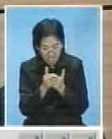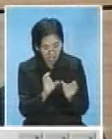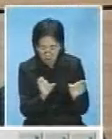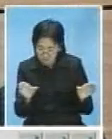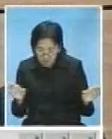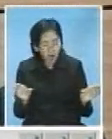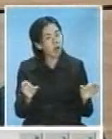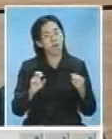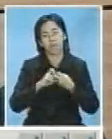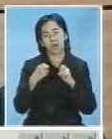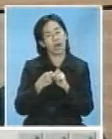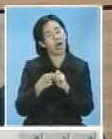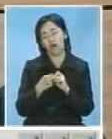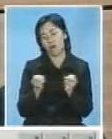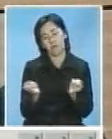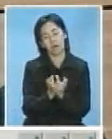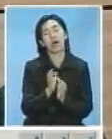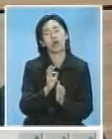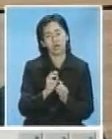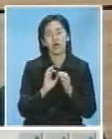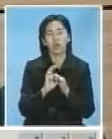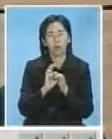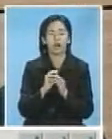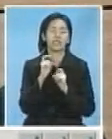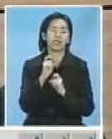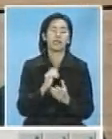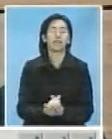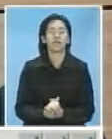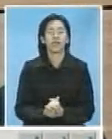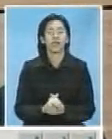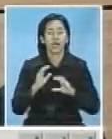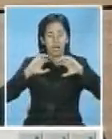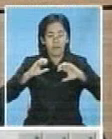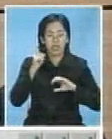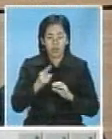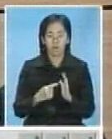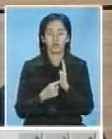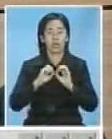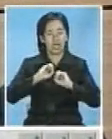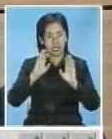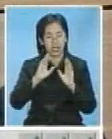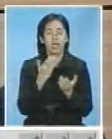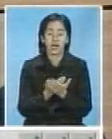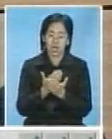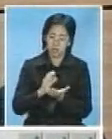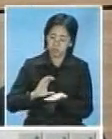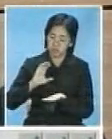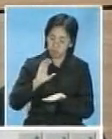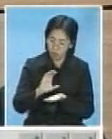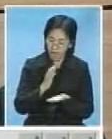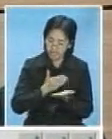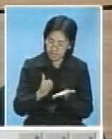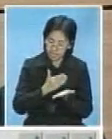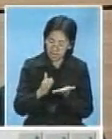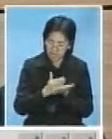นะคะเพราะฉะนั้นกราบเรียนท่านด้วยค่ะว่ารัฐบาลเนี่ยต้องแสดงให้เห็นความคุ้มค่าและก็ประสิทธิภาพของการใช้งบ